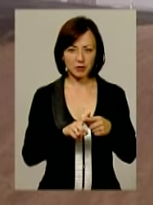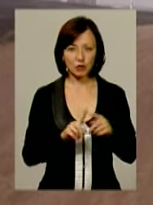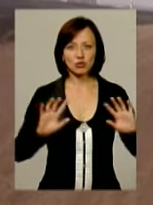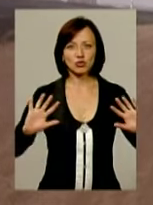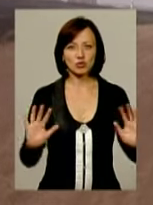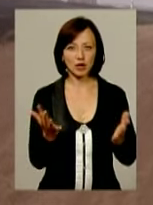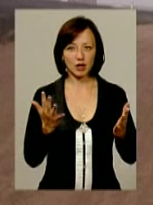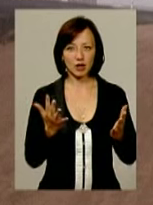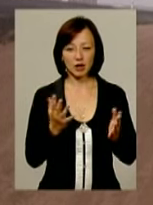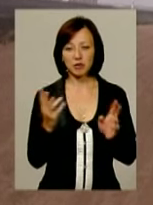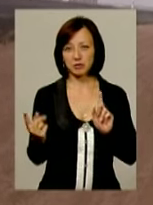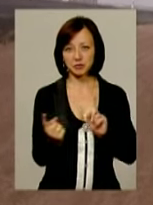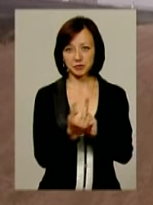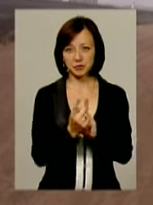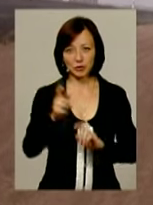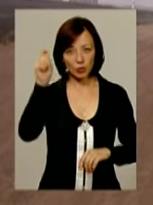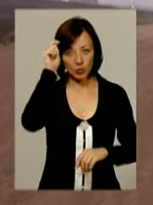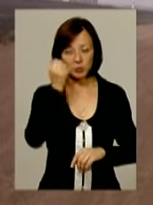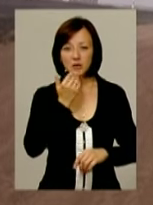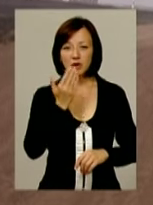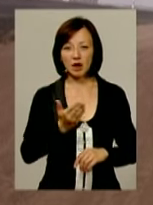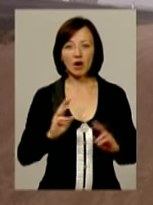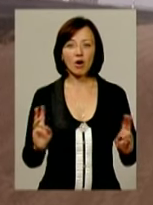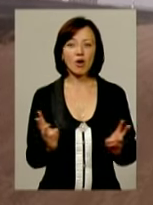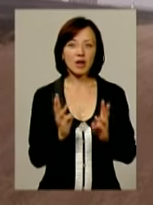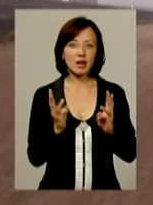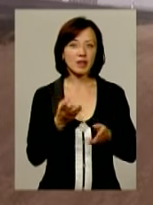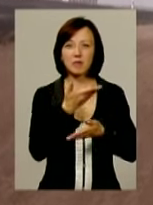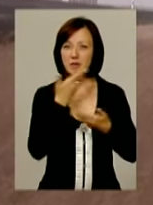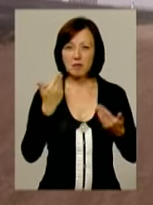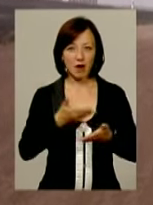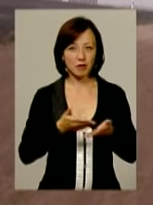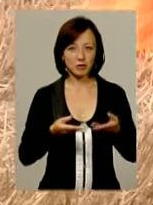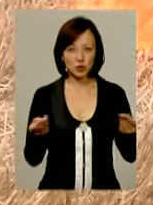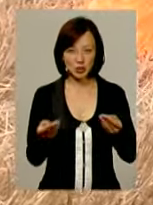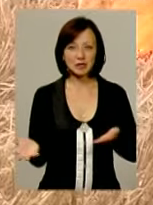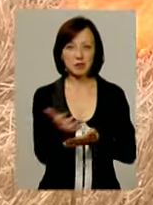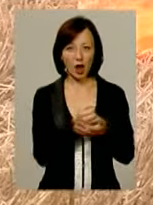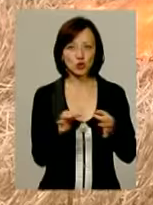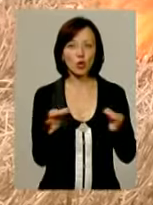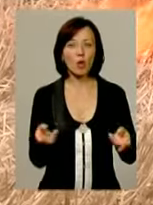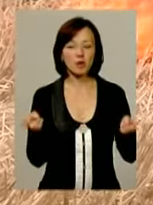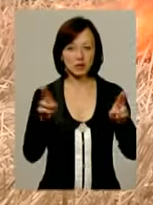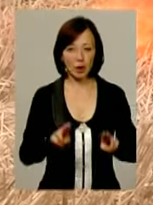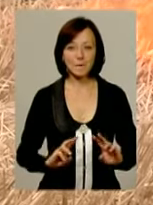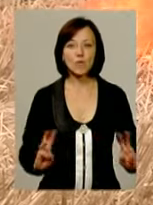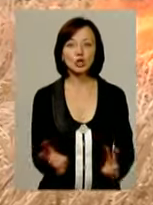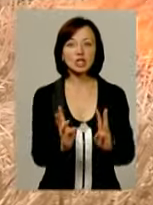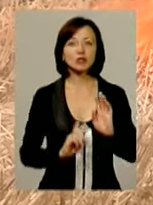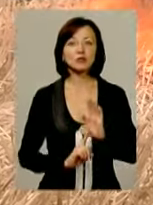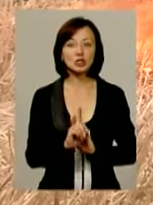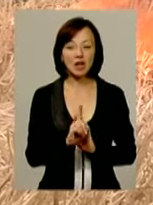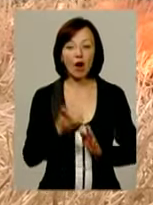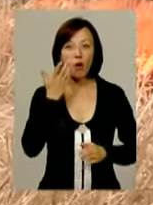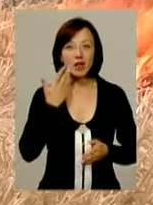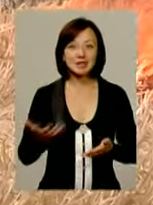таке, підходжу до хлопців, кажу, вони кажуть, ну воно горить, каже, там вже нема хліба, ми вже зібрали зерно. Пожежа розпочалася незадовго після збору